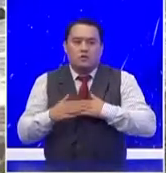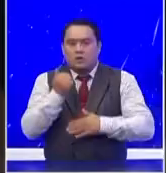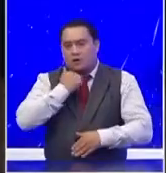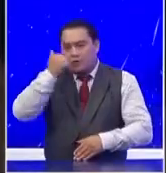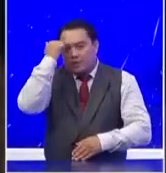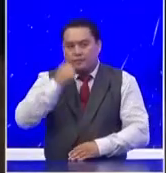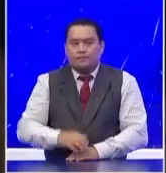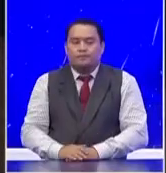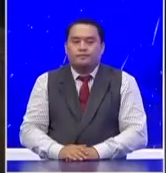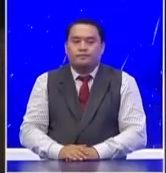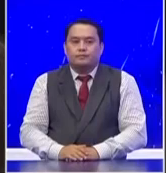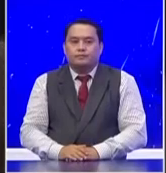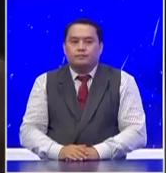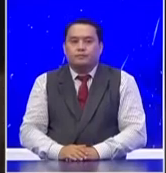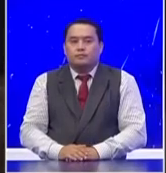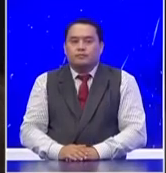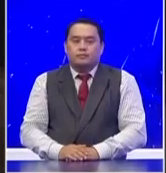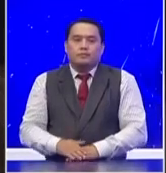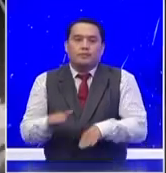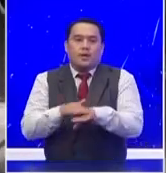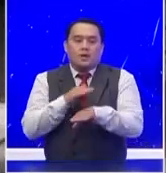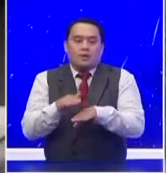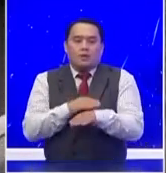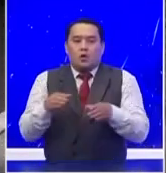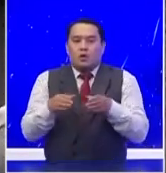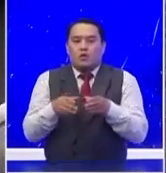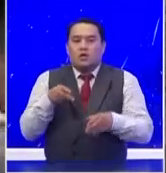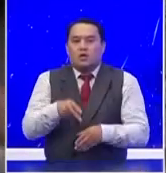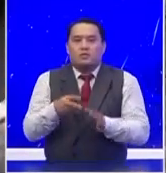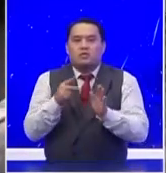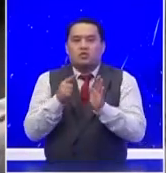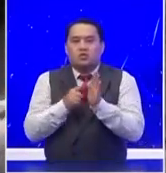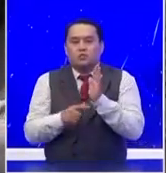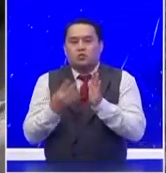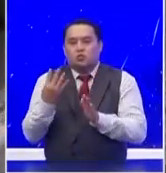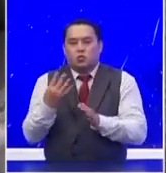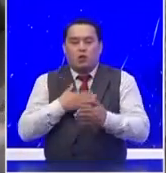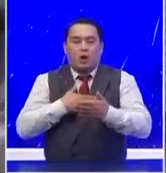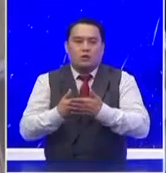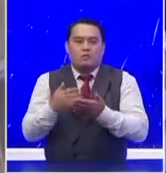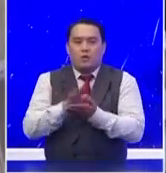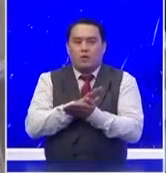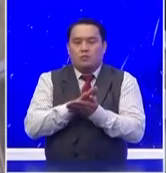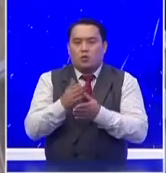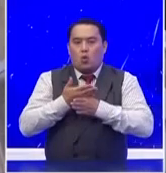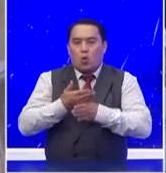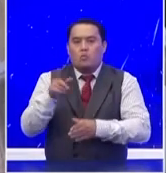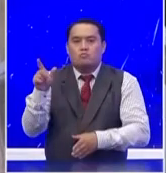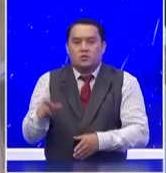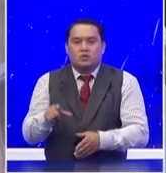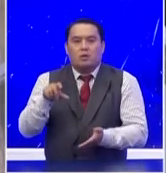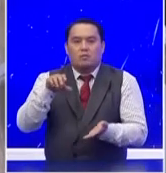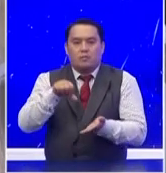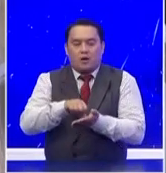рахмет. Өңірдегі мейірімді жетісу еріктілері құрамында 2074 белсенді бар. Олар карантин кезеңі басталғалы 16